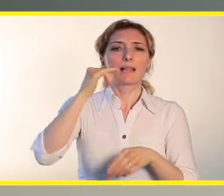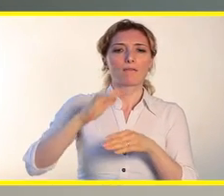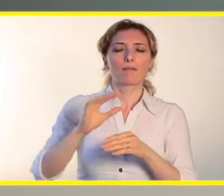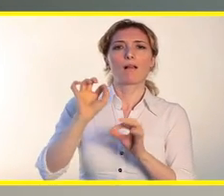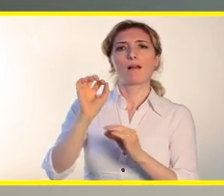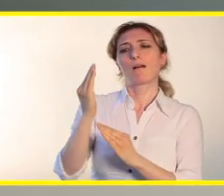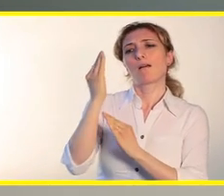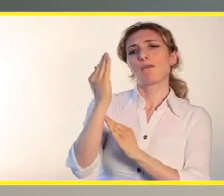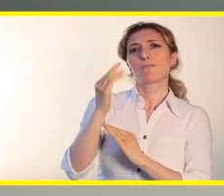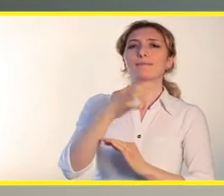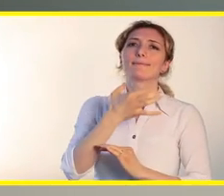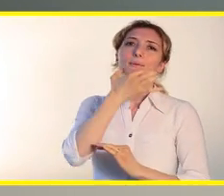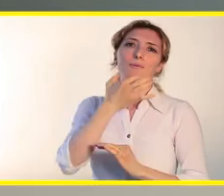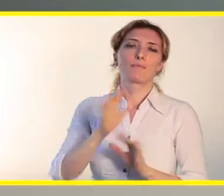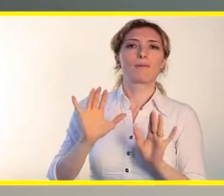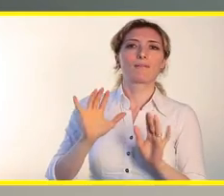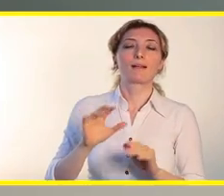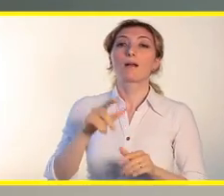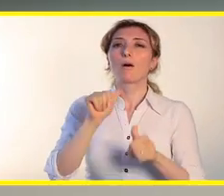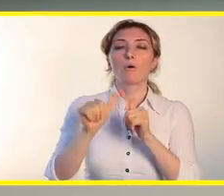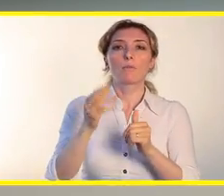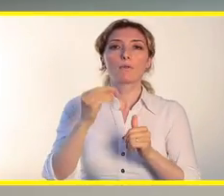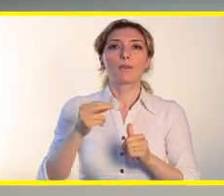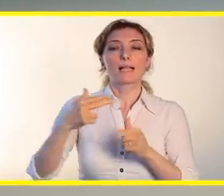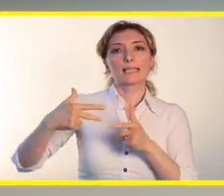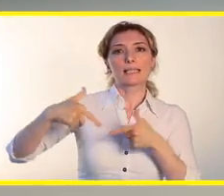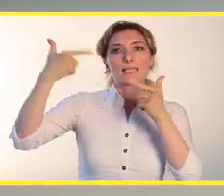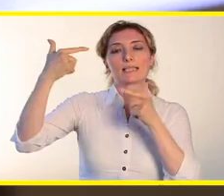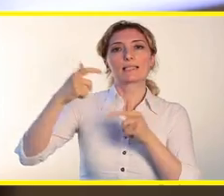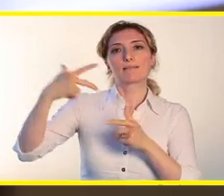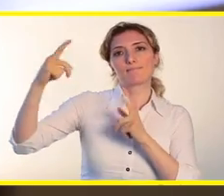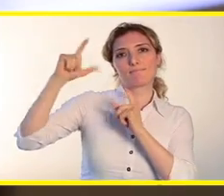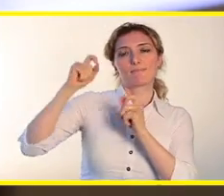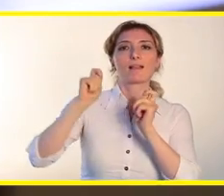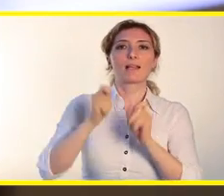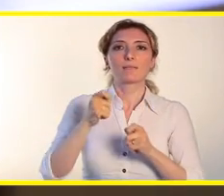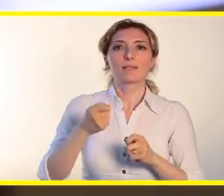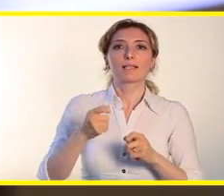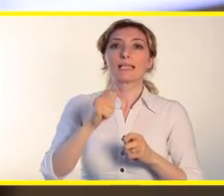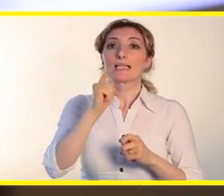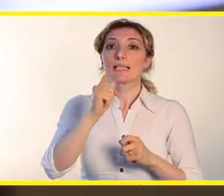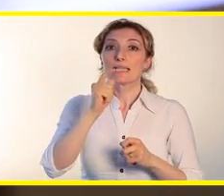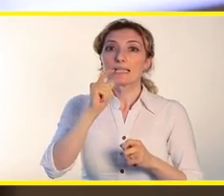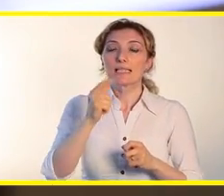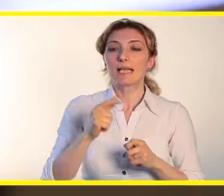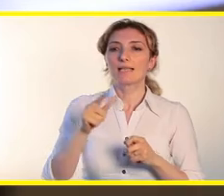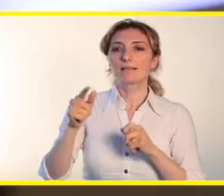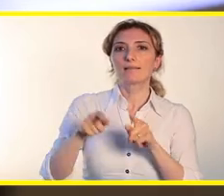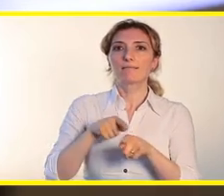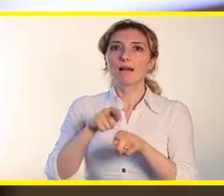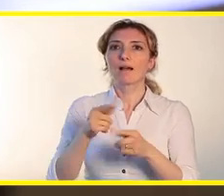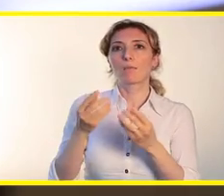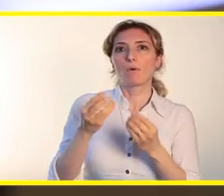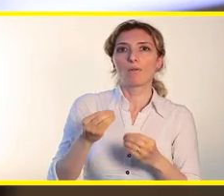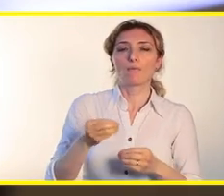tutmak ve gülümsemek. M9 otomatik olarak selfinizi çekecektir. Ayrıca ses komutunuz ile aktif olan sesli selfie